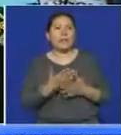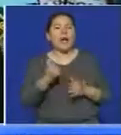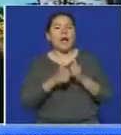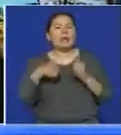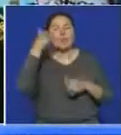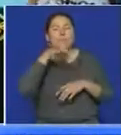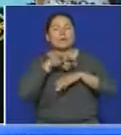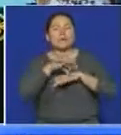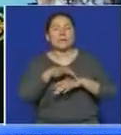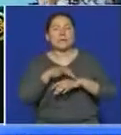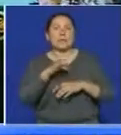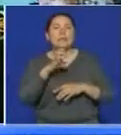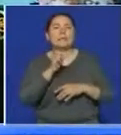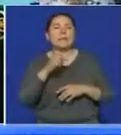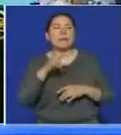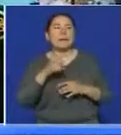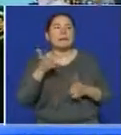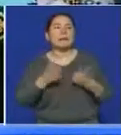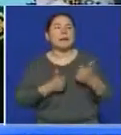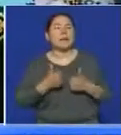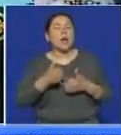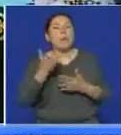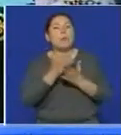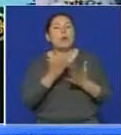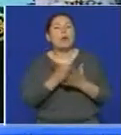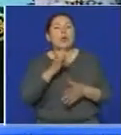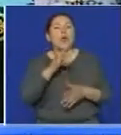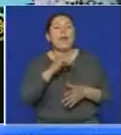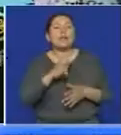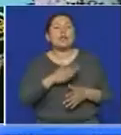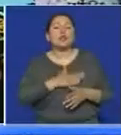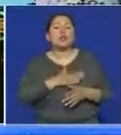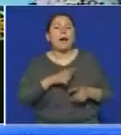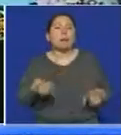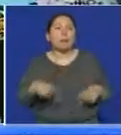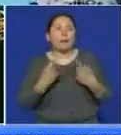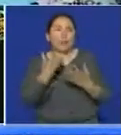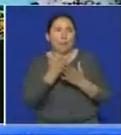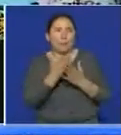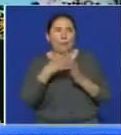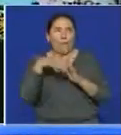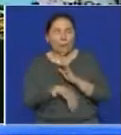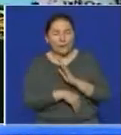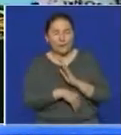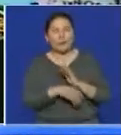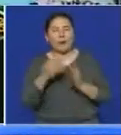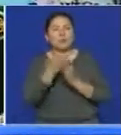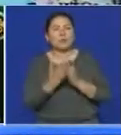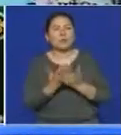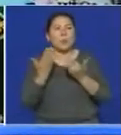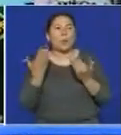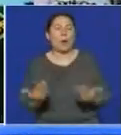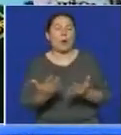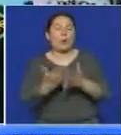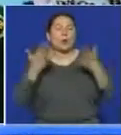сайын өтетін сайыс қазіргі рухани жаңғыру бағдарламасы бойынша, және де жастар жылының бағдарламасына орай